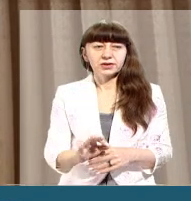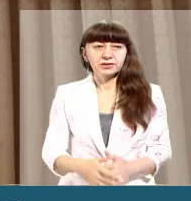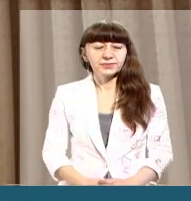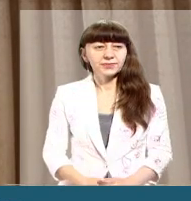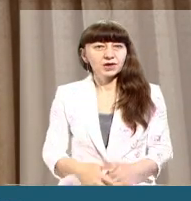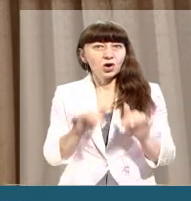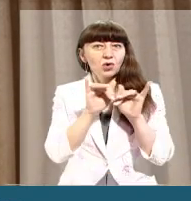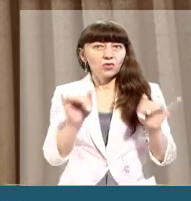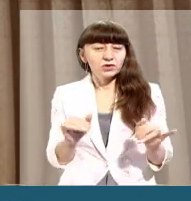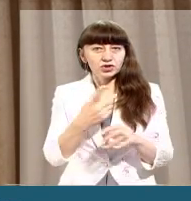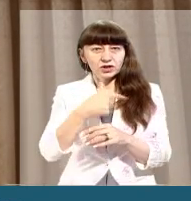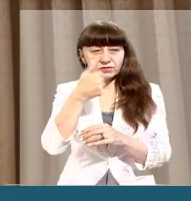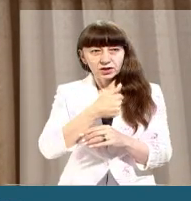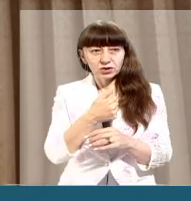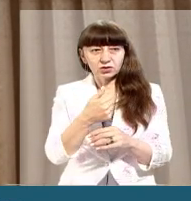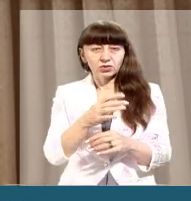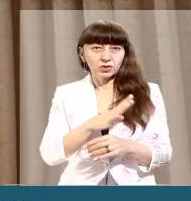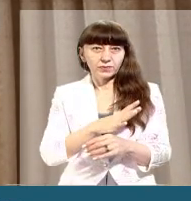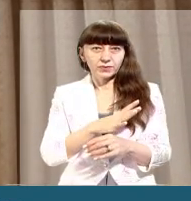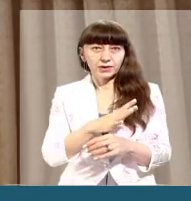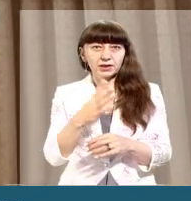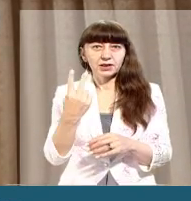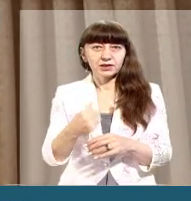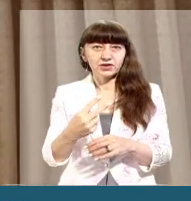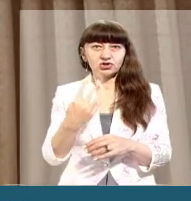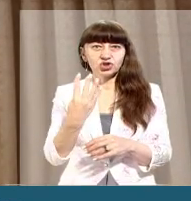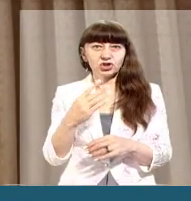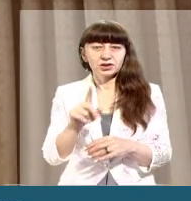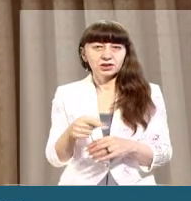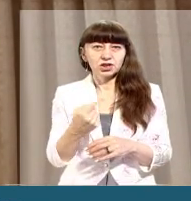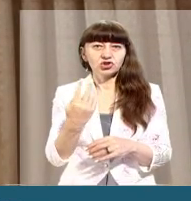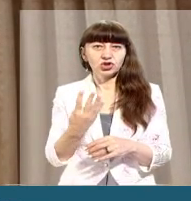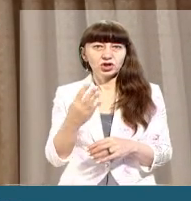71,2%. Увеличение в этом году составило на